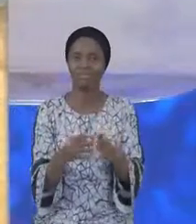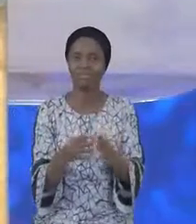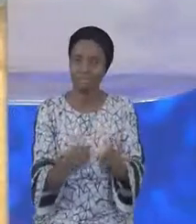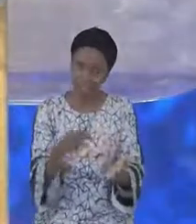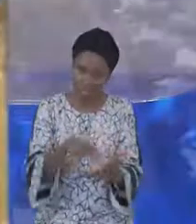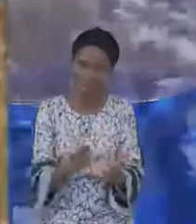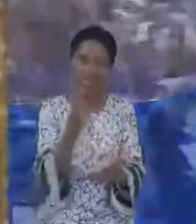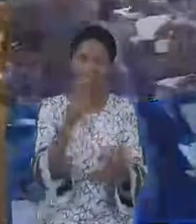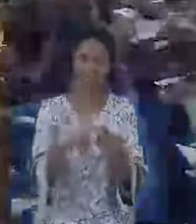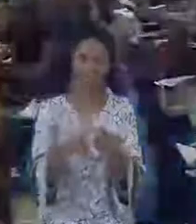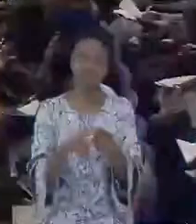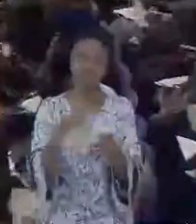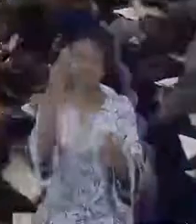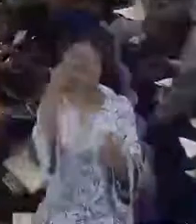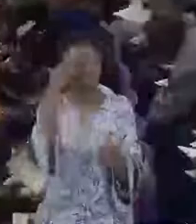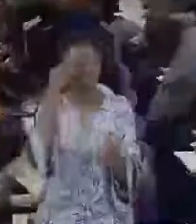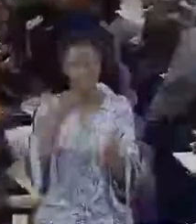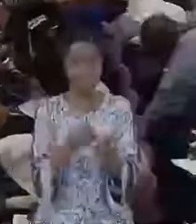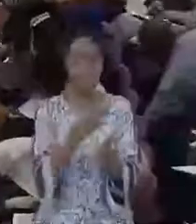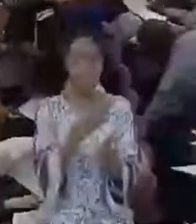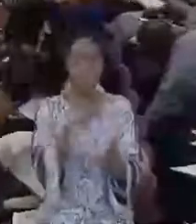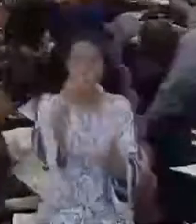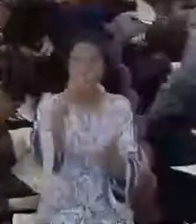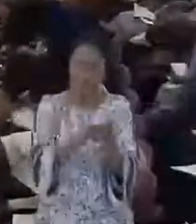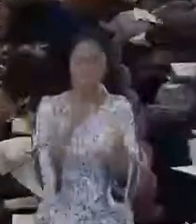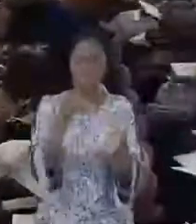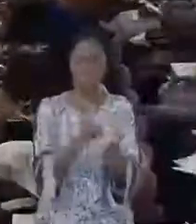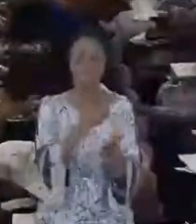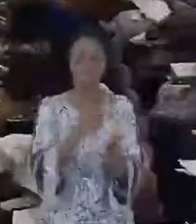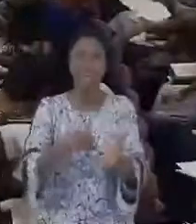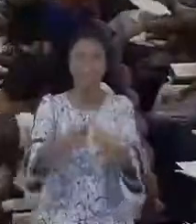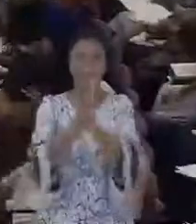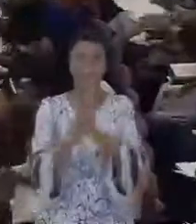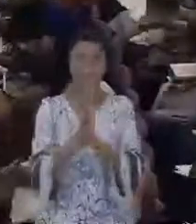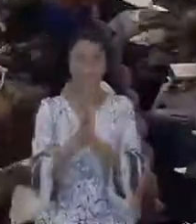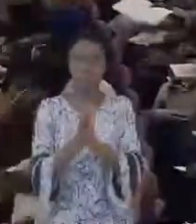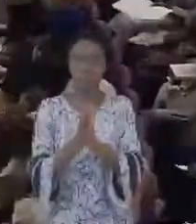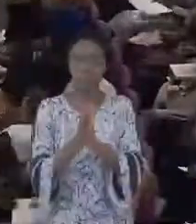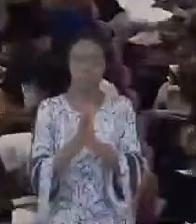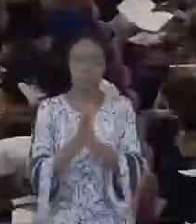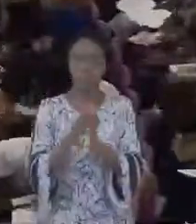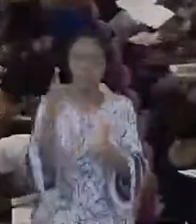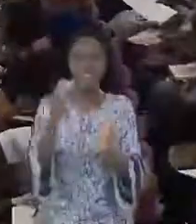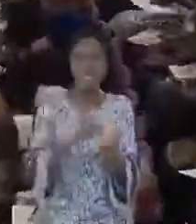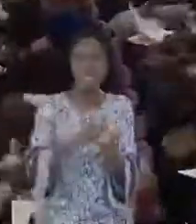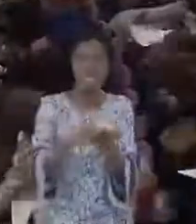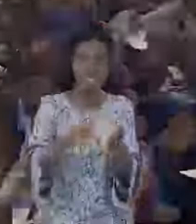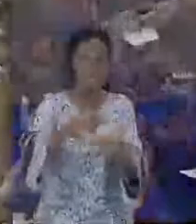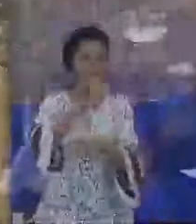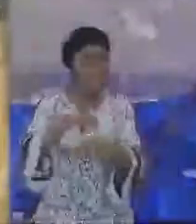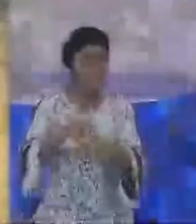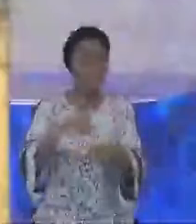reconnaissez. Tenez-vous debout et reconnaissez la nature divine. C'est pour toi. C'est pour